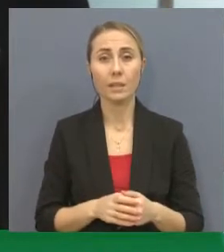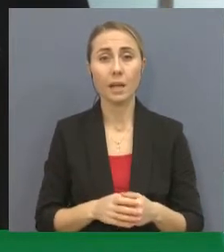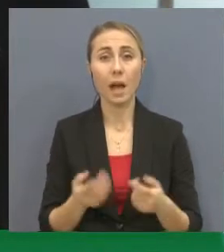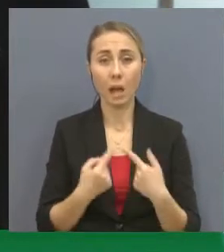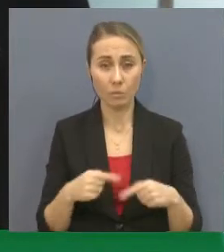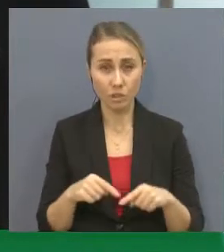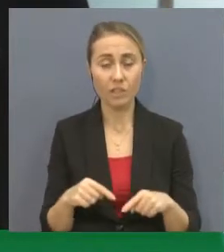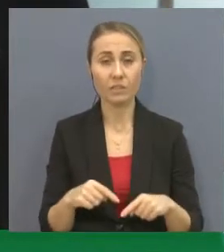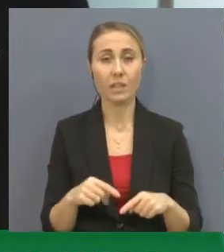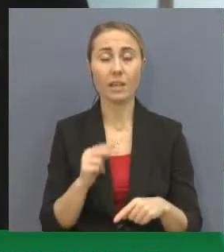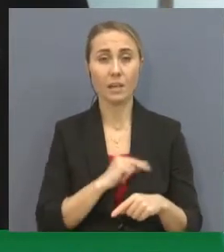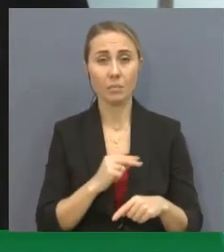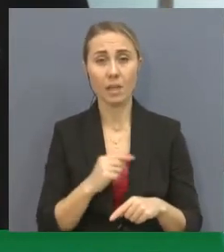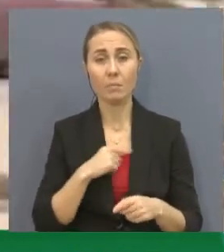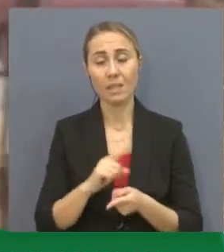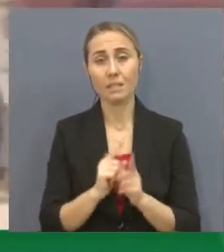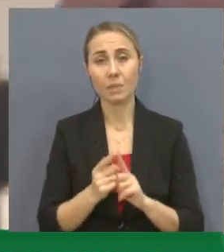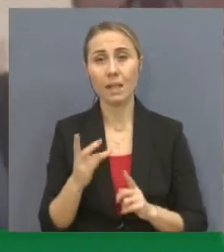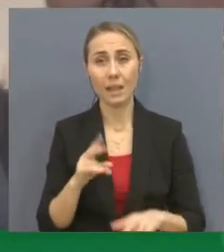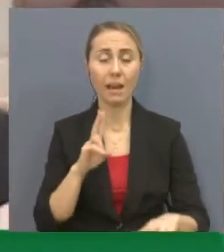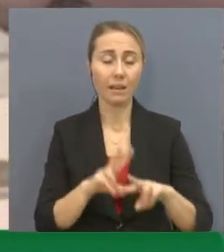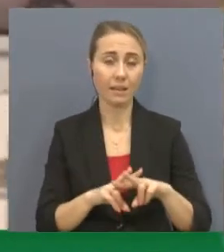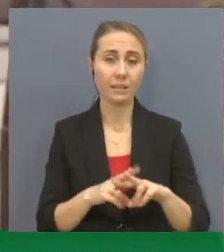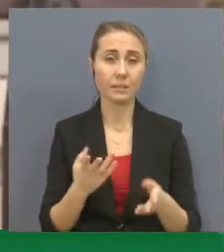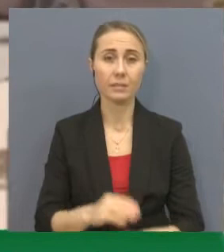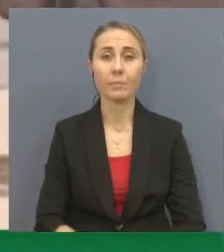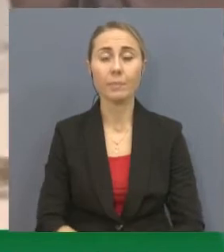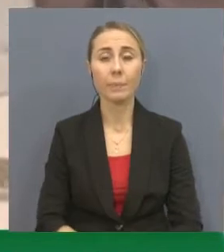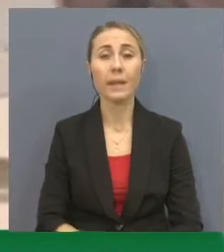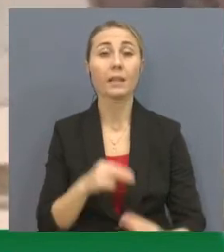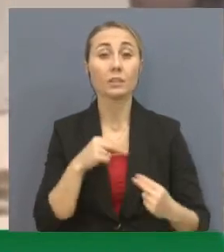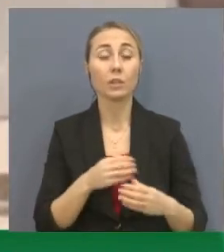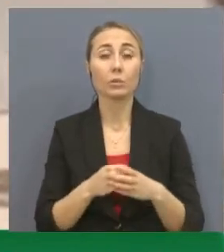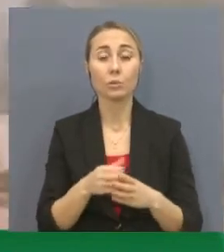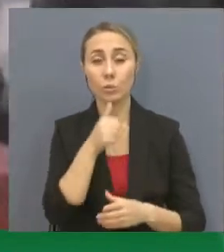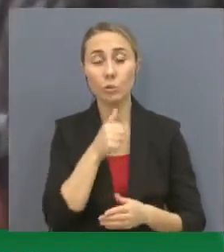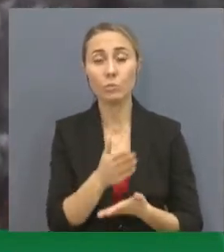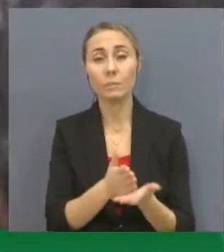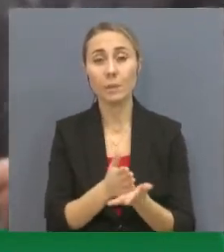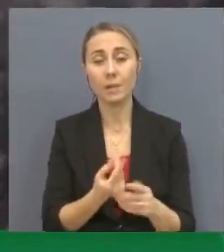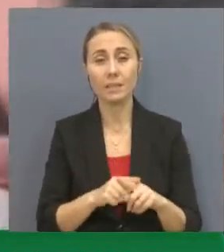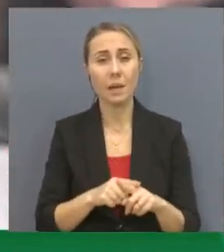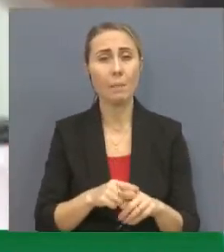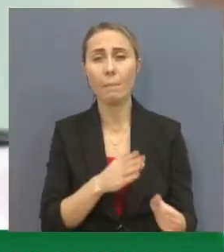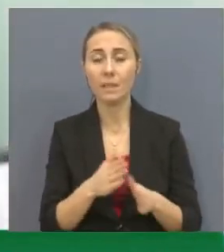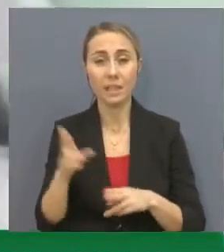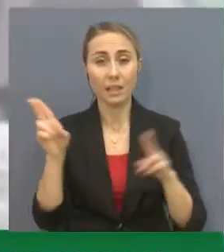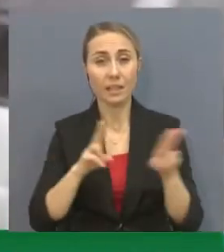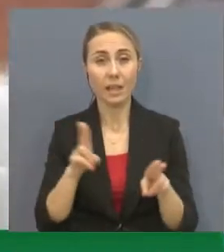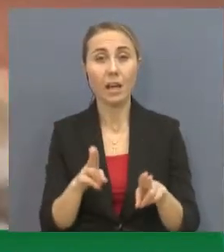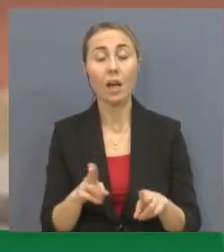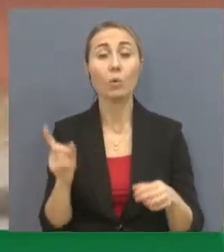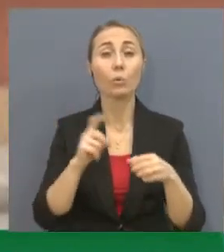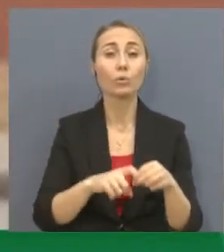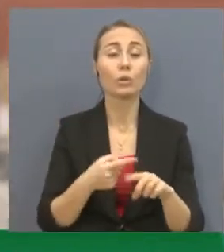рабов у меня зовут напомним что сотрудники службы пробации на постоянной основе контролируют под учетных по месту жительства